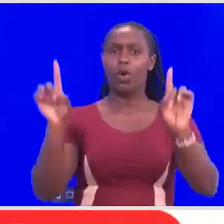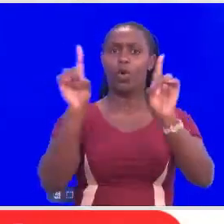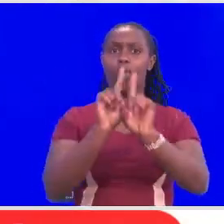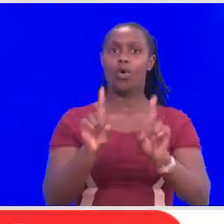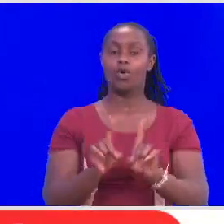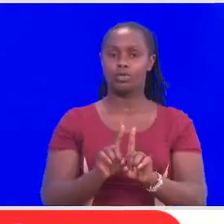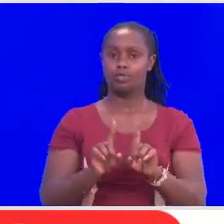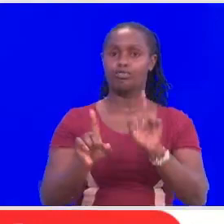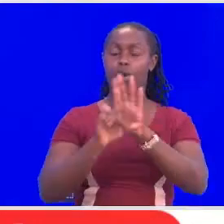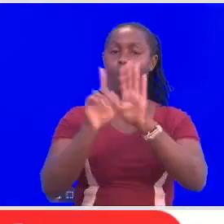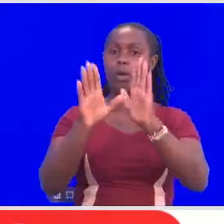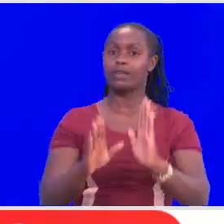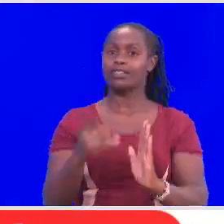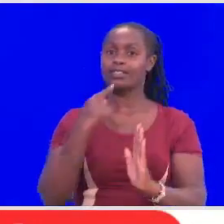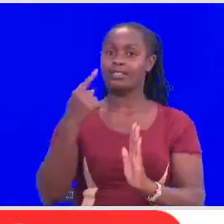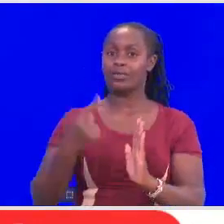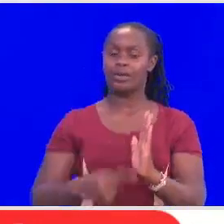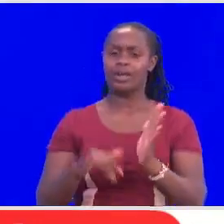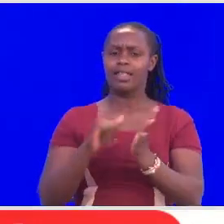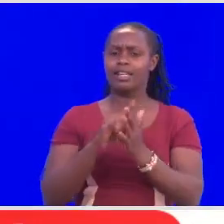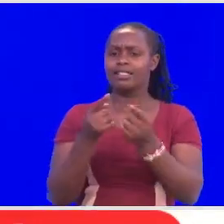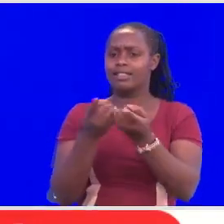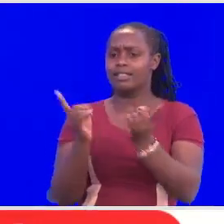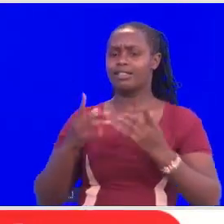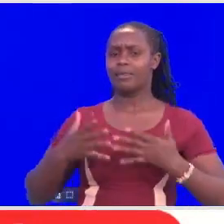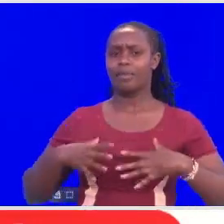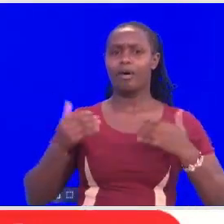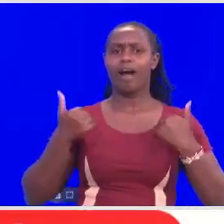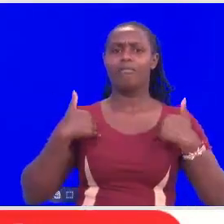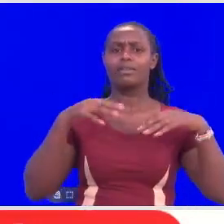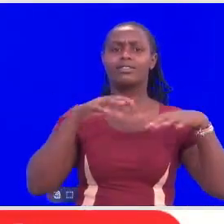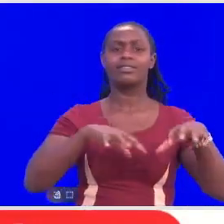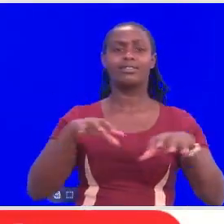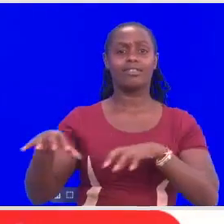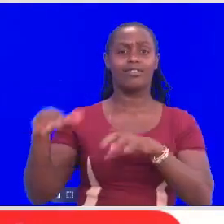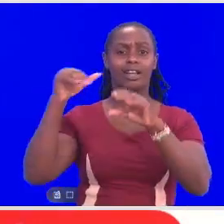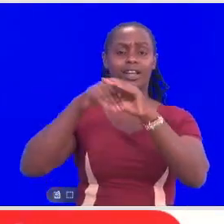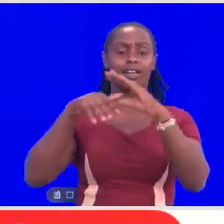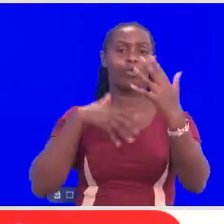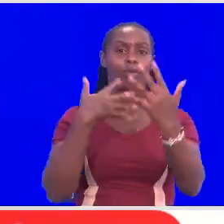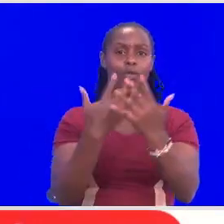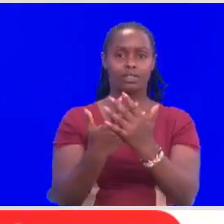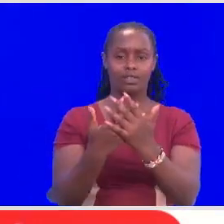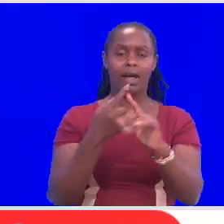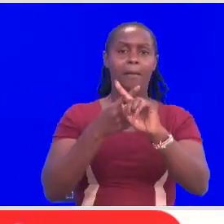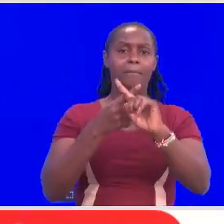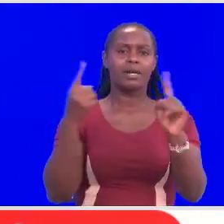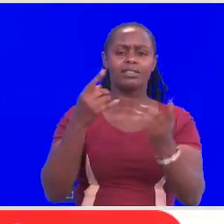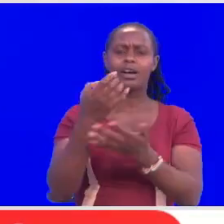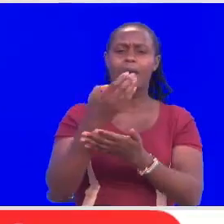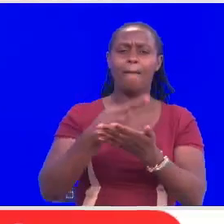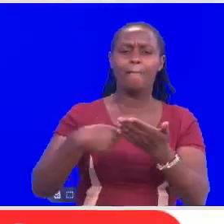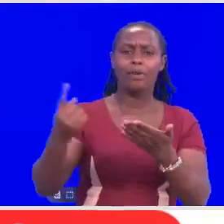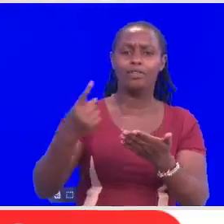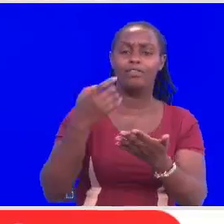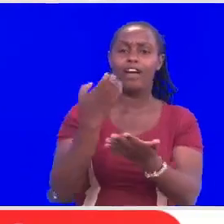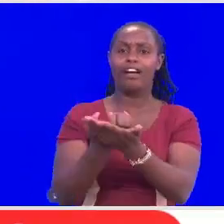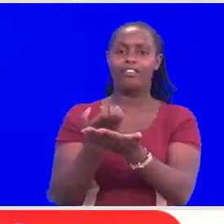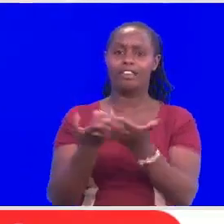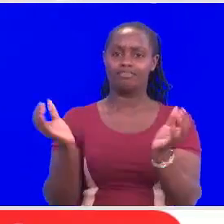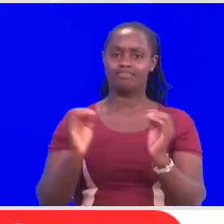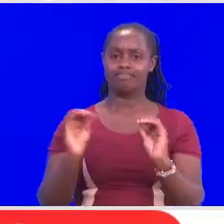utetezi unadai kuwa washukiwa hao wamekuwa kikabiliwa na mateso wakiwa kizuizini, japo hawakuweza kuthibitisha madai hayo. Kesi